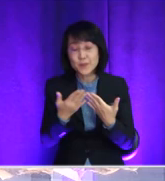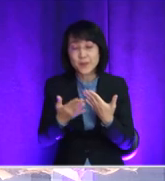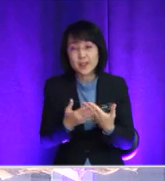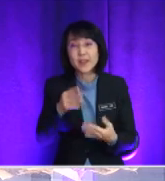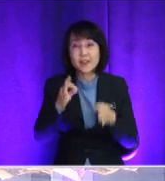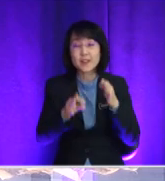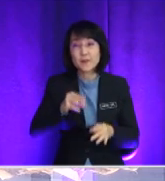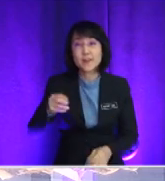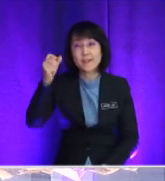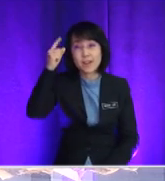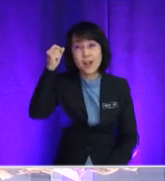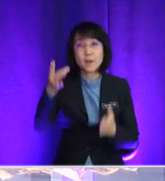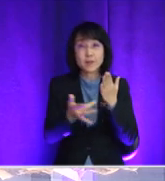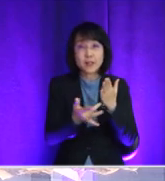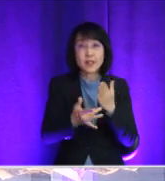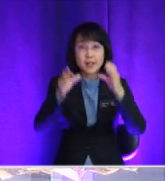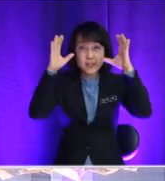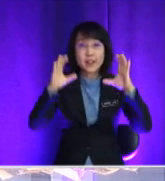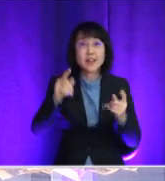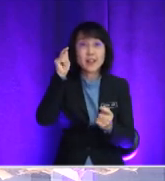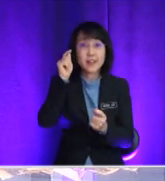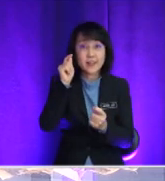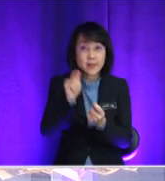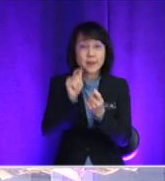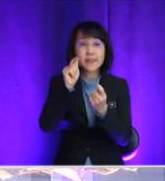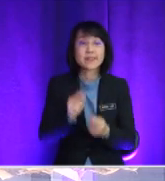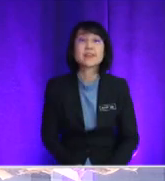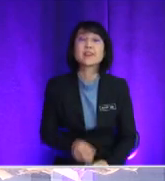Paham bagaimana teknik dan cara yang tepat sebenarnya atas